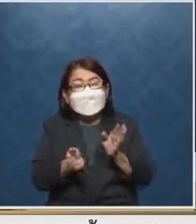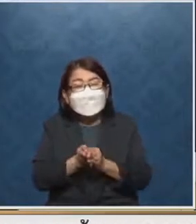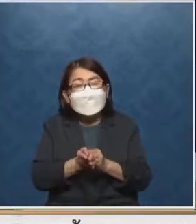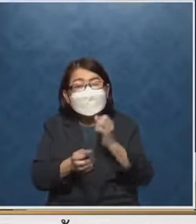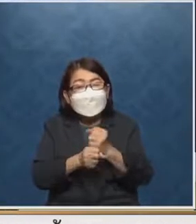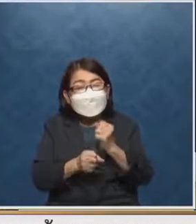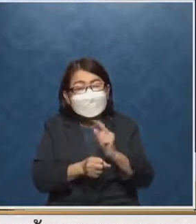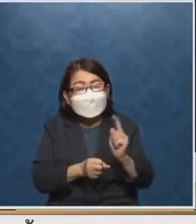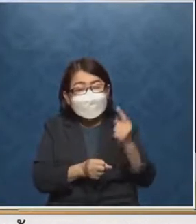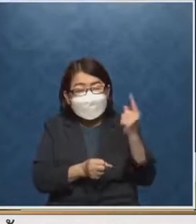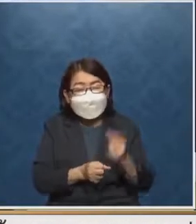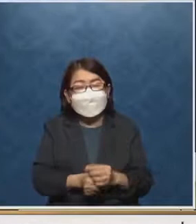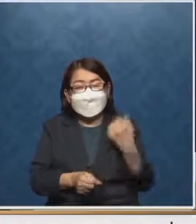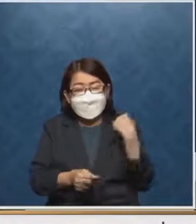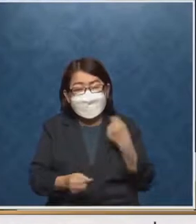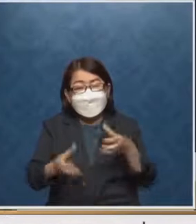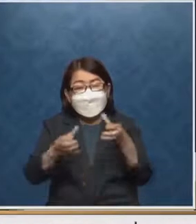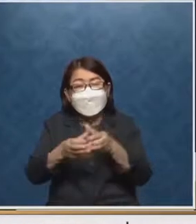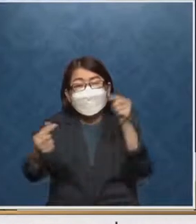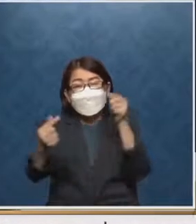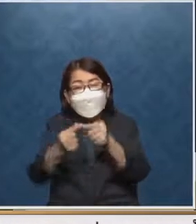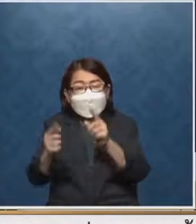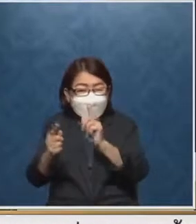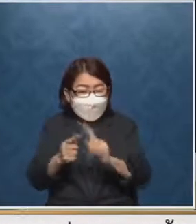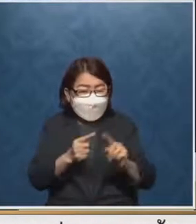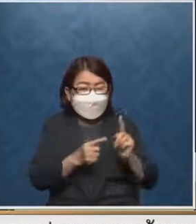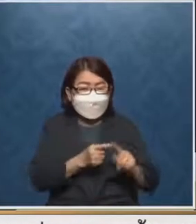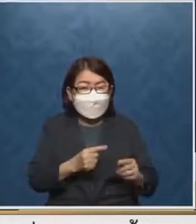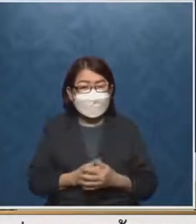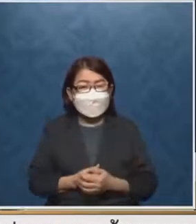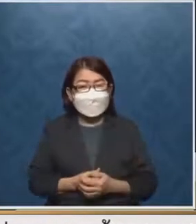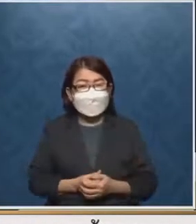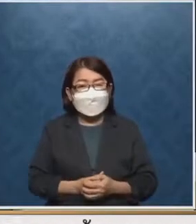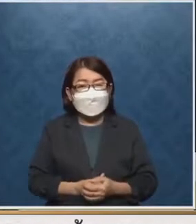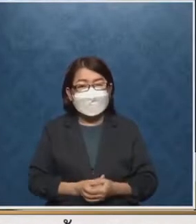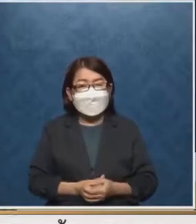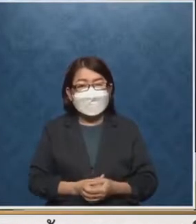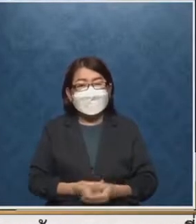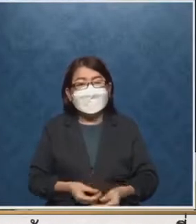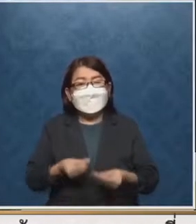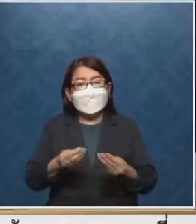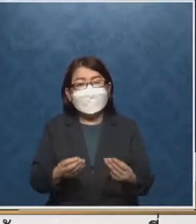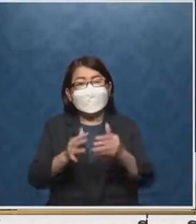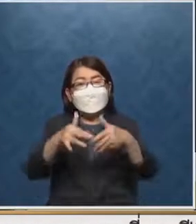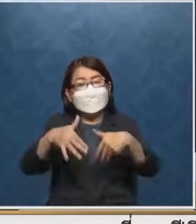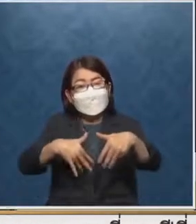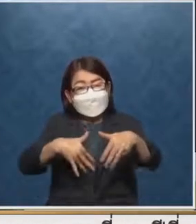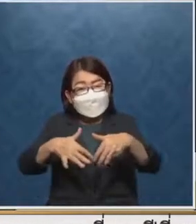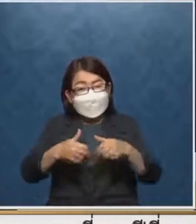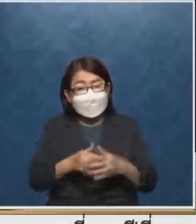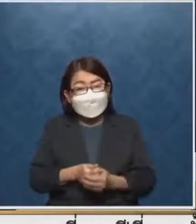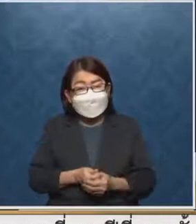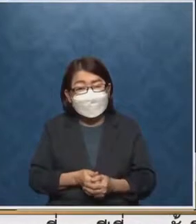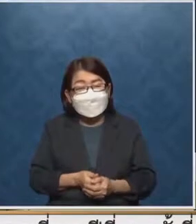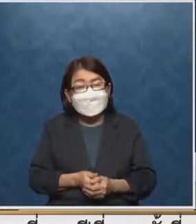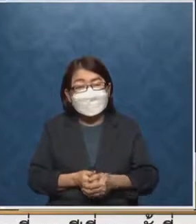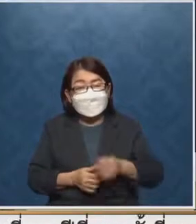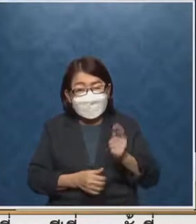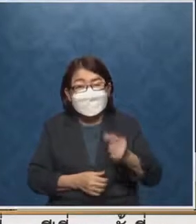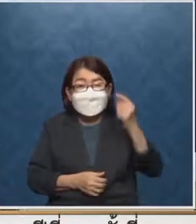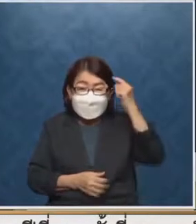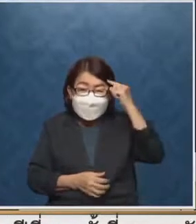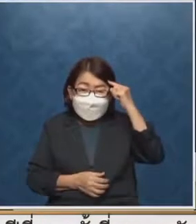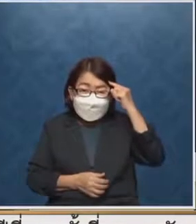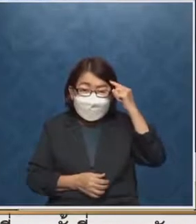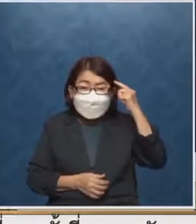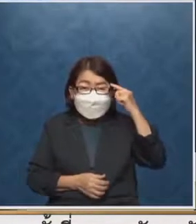กลุ่มเป้าหมายหลากหลายสร้างพลเมืองที่ไวรู้ต่อการเฝ้าระวังทำง